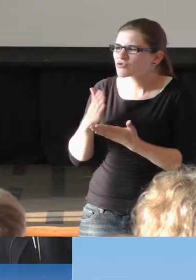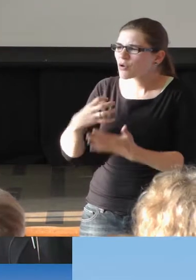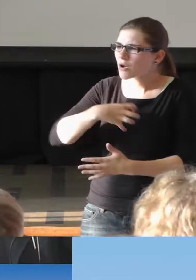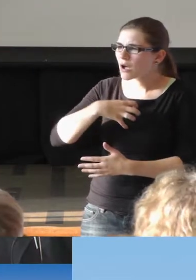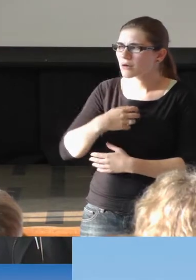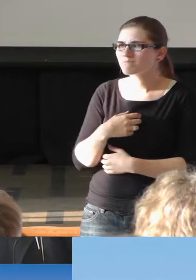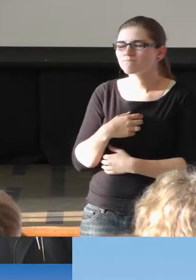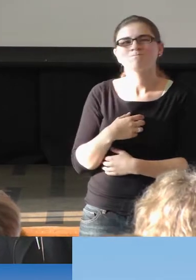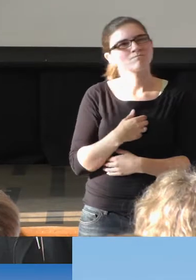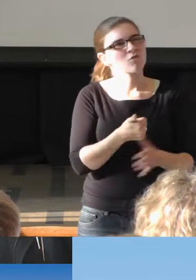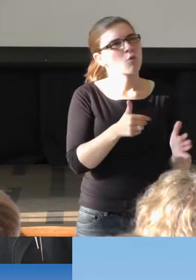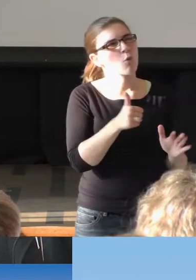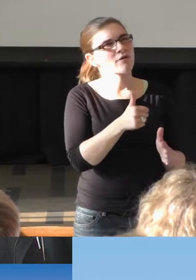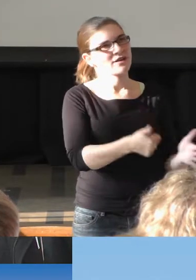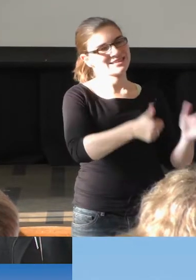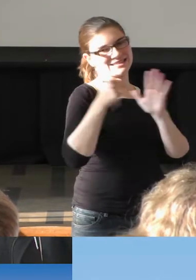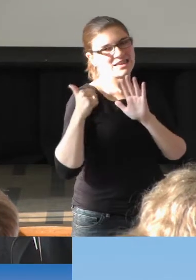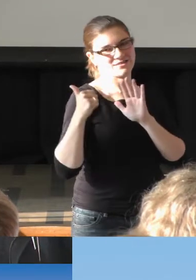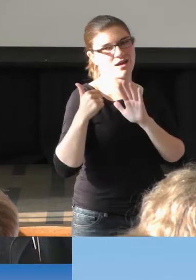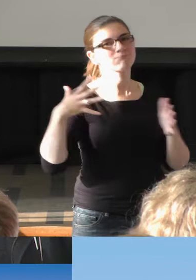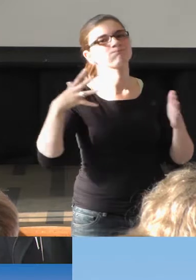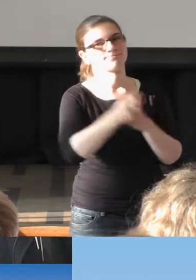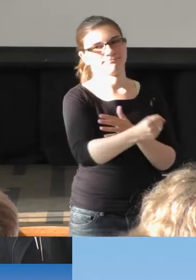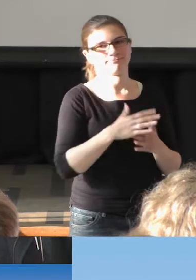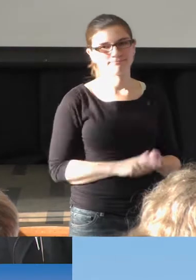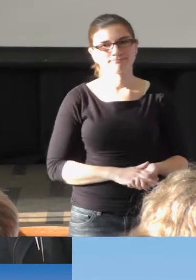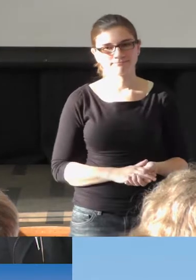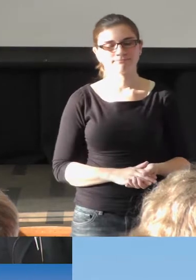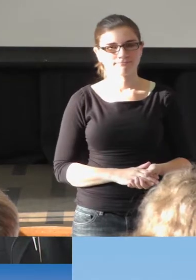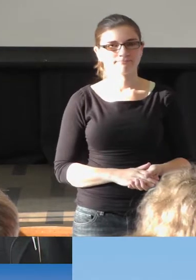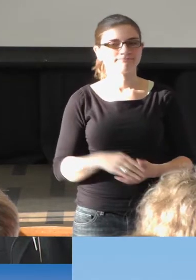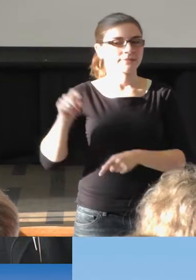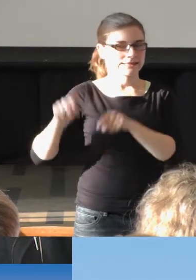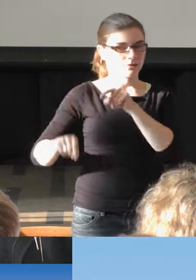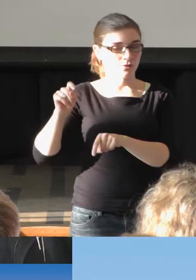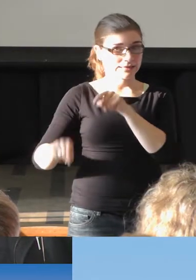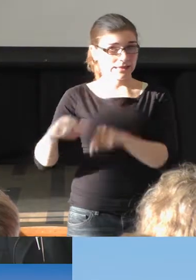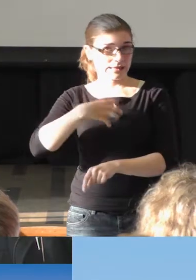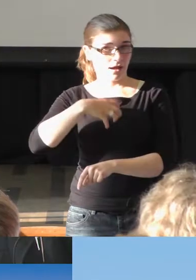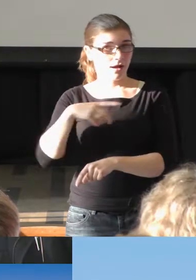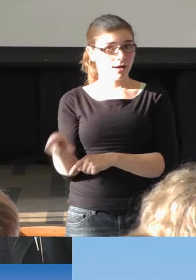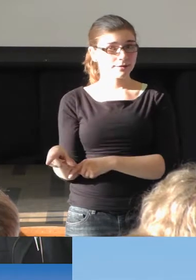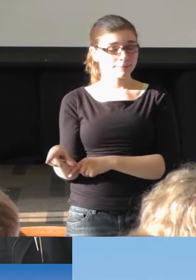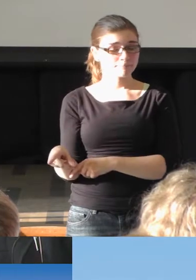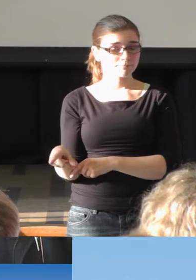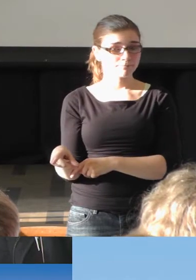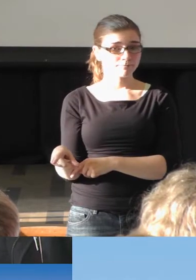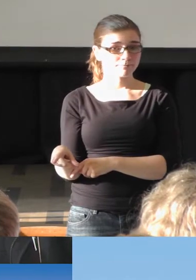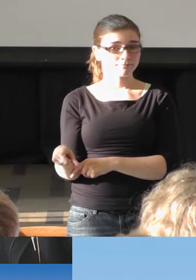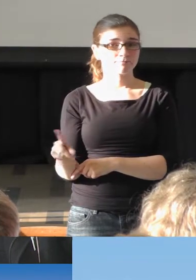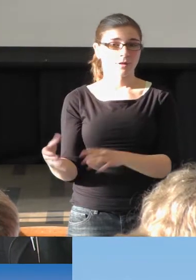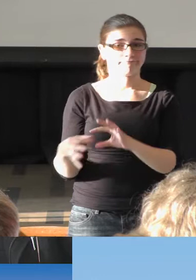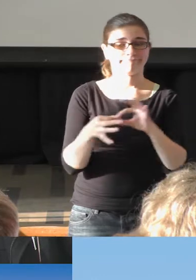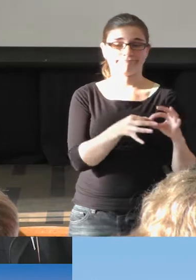Die wurde vor ca. sechs Jahren diagnostiziert zusammen mit Restless-Lex-Syndrom. Das eine hat das andere